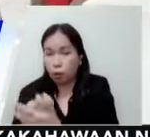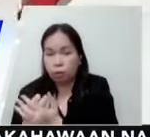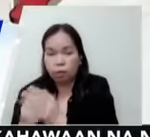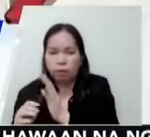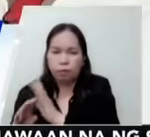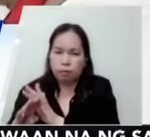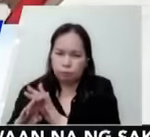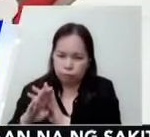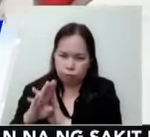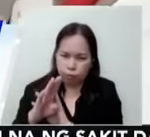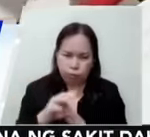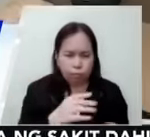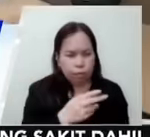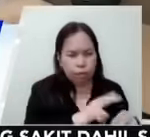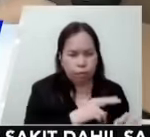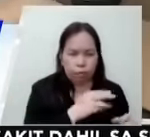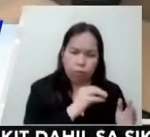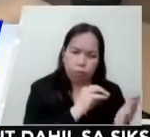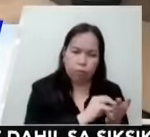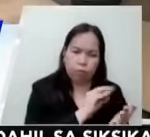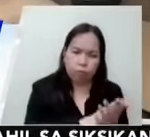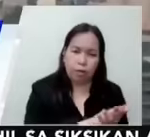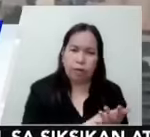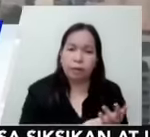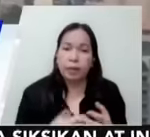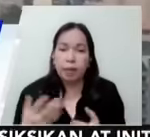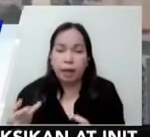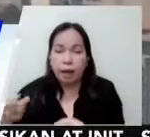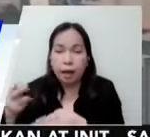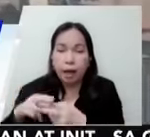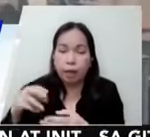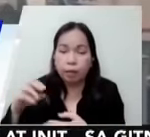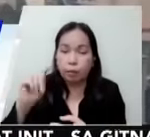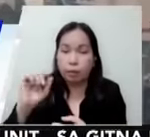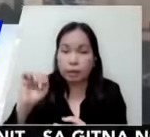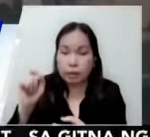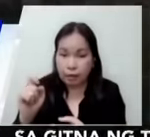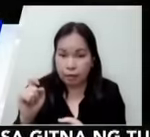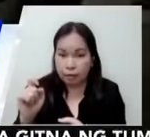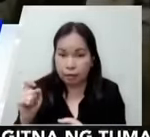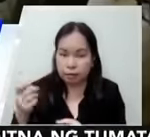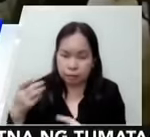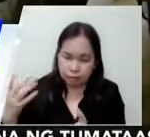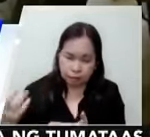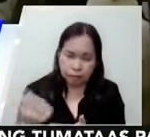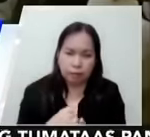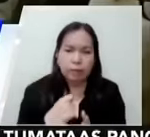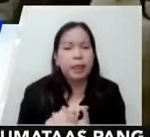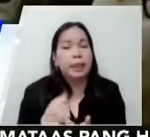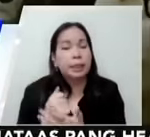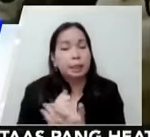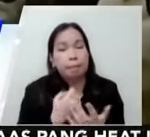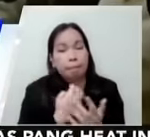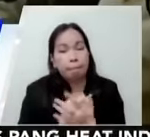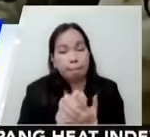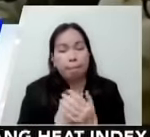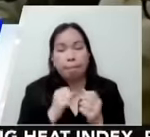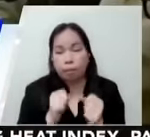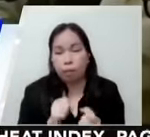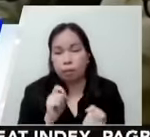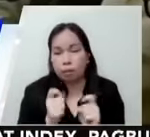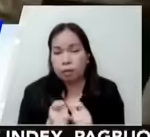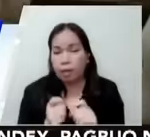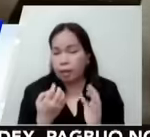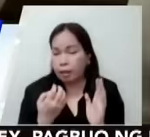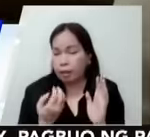koleksyon ng buwis kabilang ay pinapataw sa mga nabibili online. Makakatulong din umano sa ekonomiya kung maamyandahan ang economic provisions ng